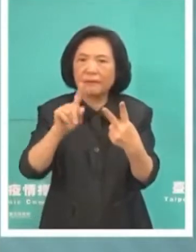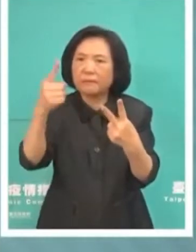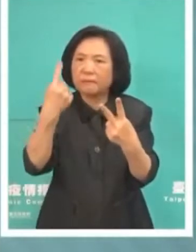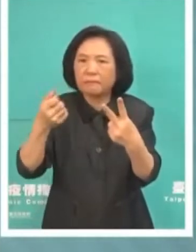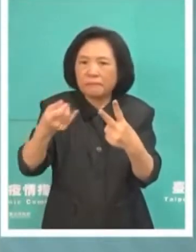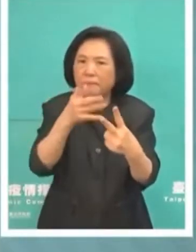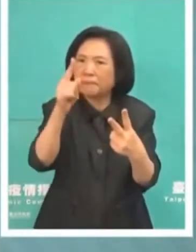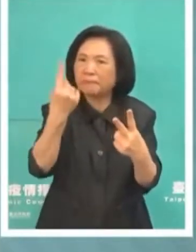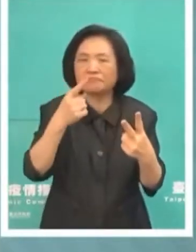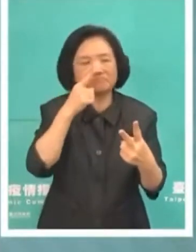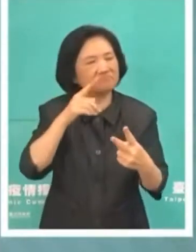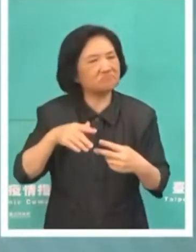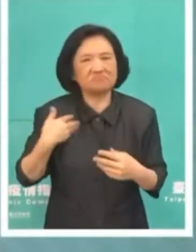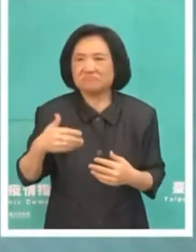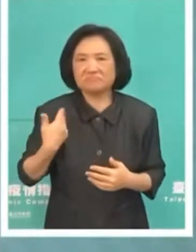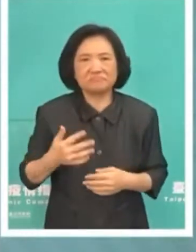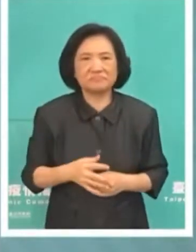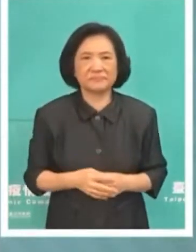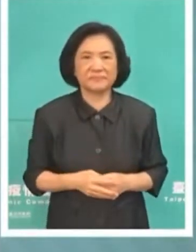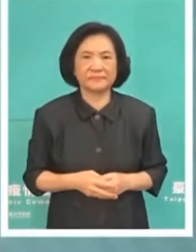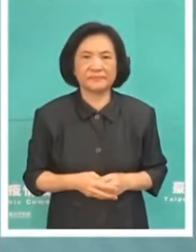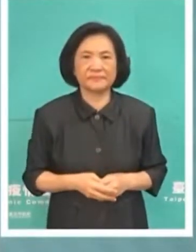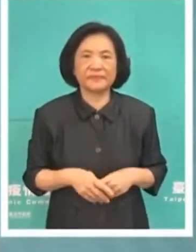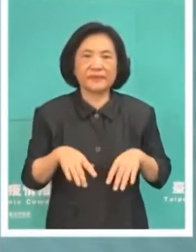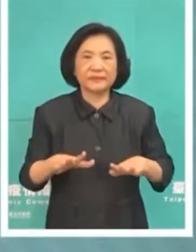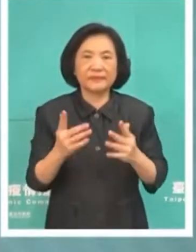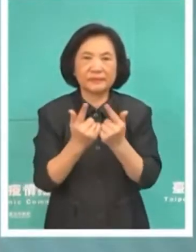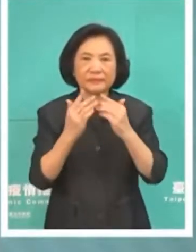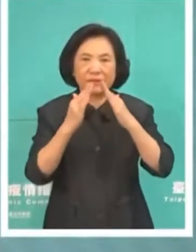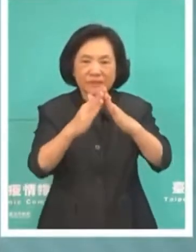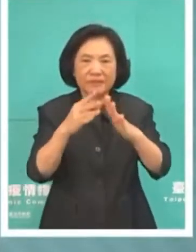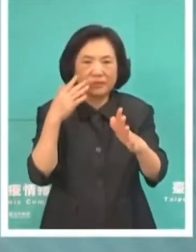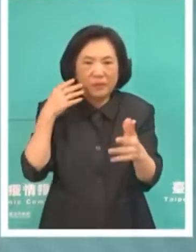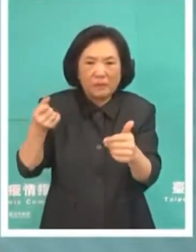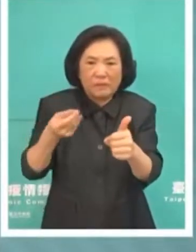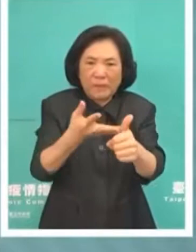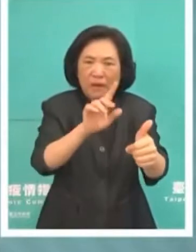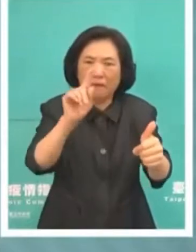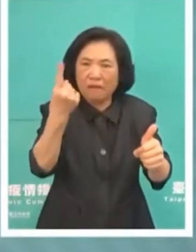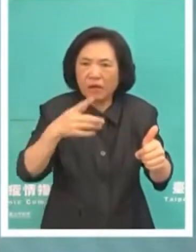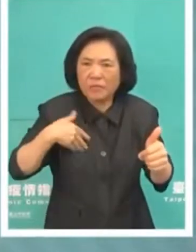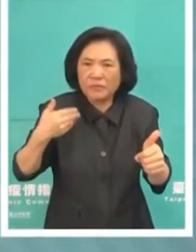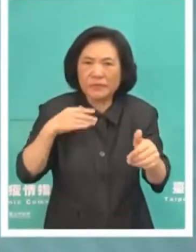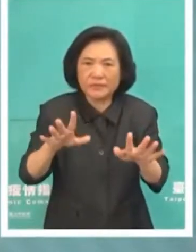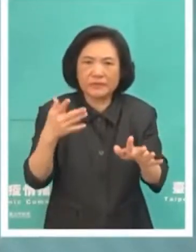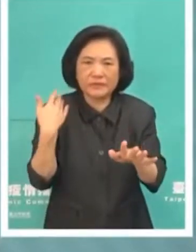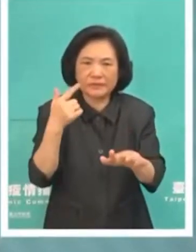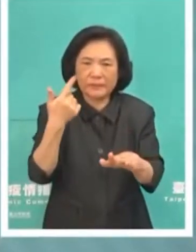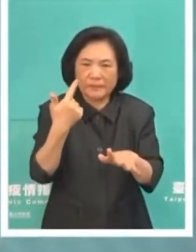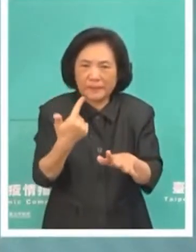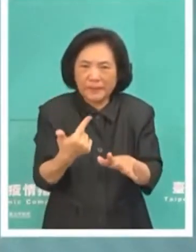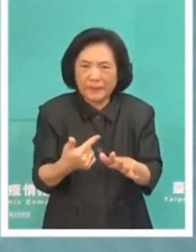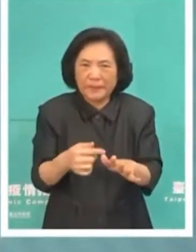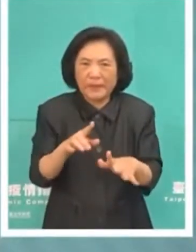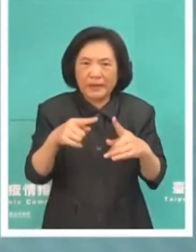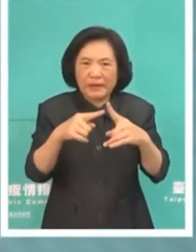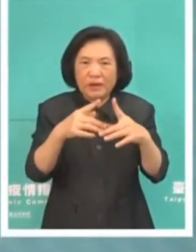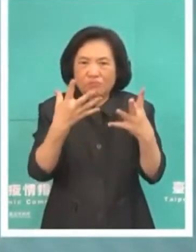明。那么目前整个台北市的不明感染源大概已经把它压到一到两个，